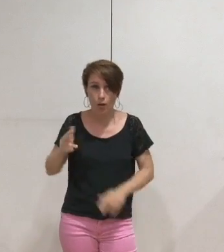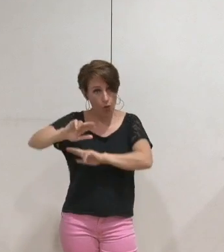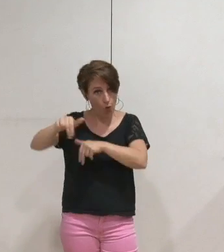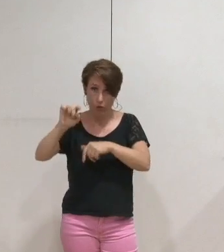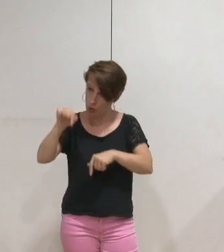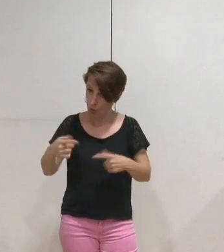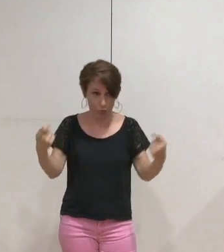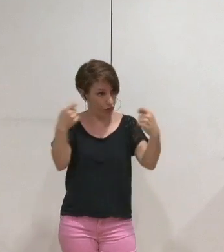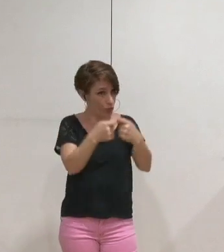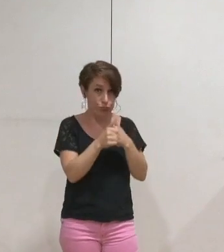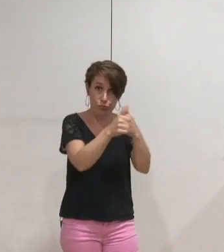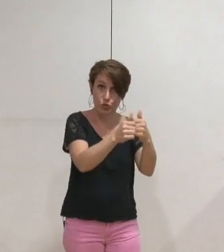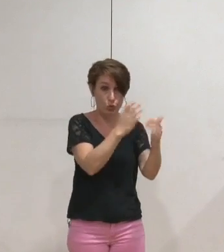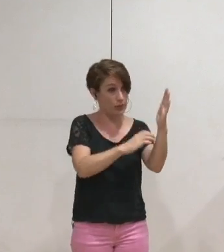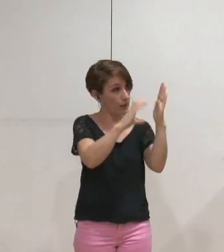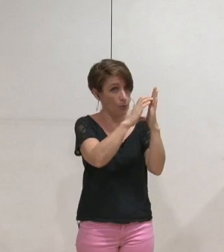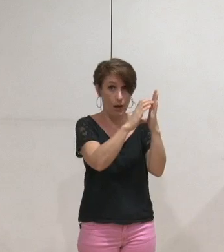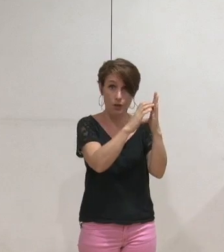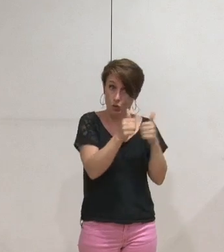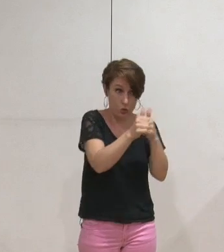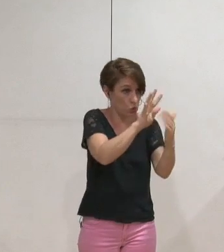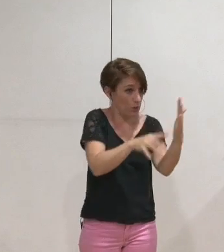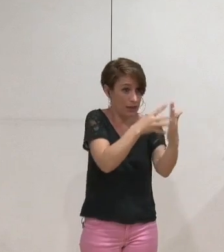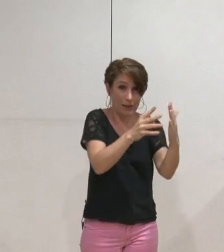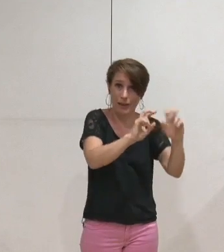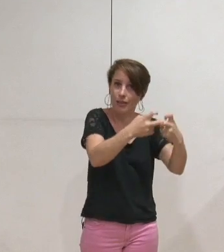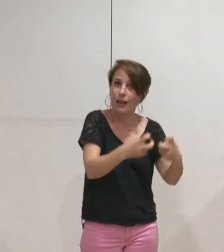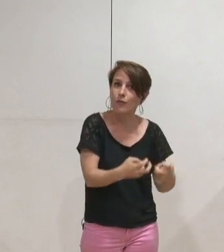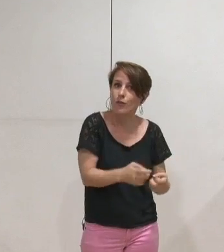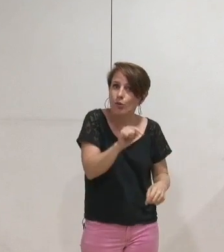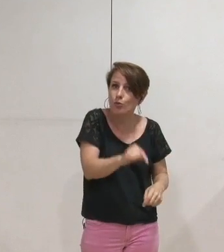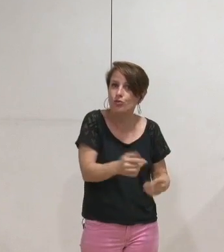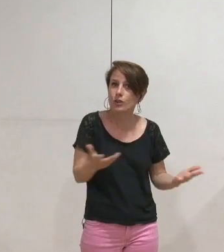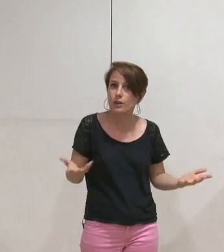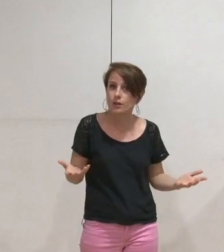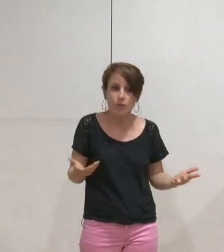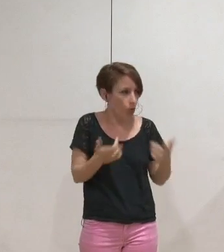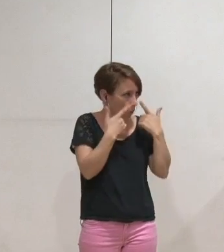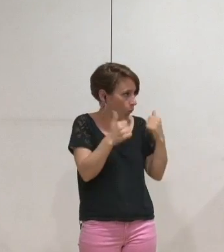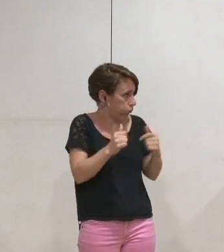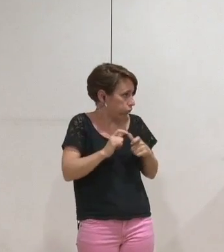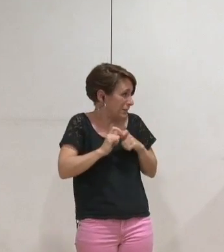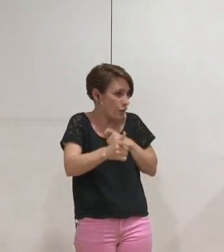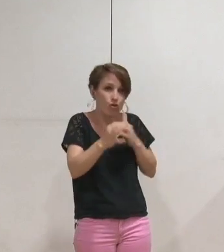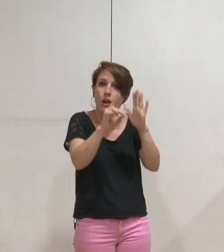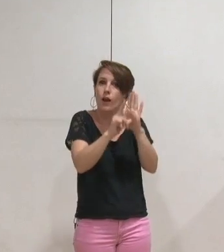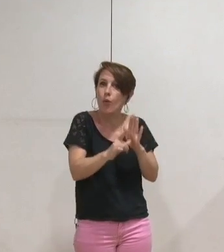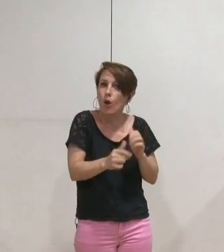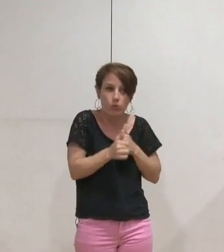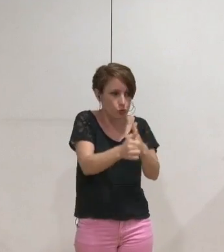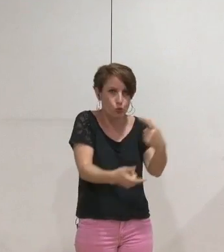délibération et en particulier l'annexe la grille tarifaire un principe de évident sur le plan juridique